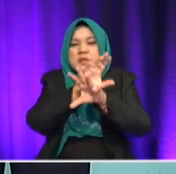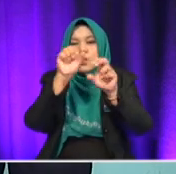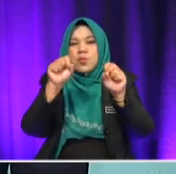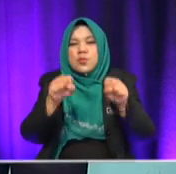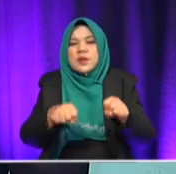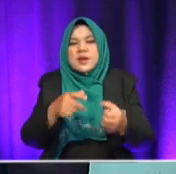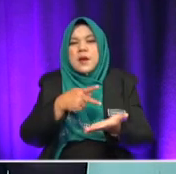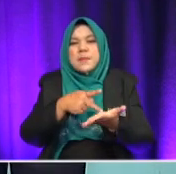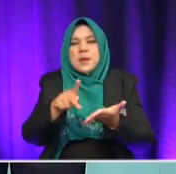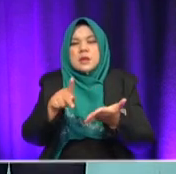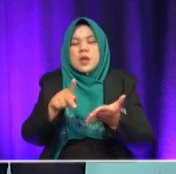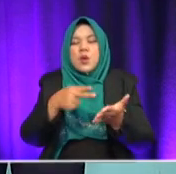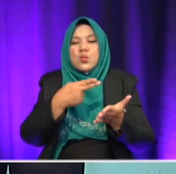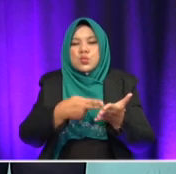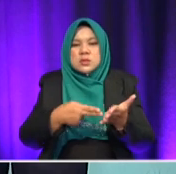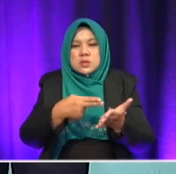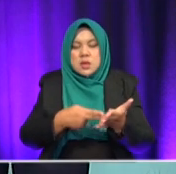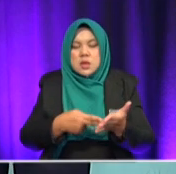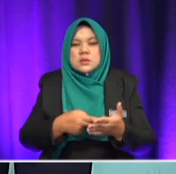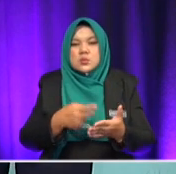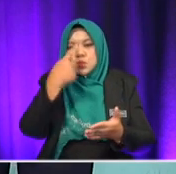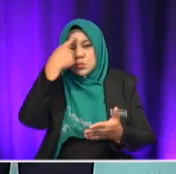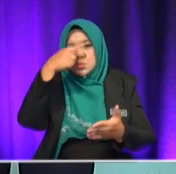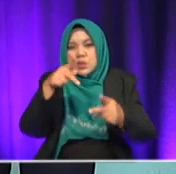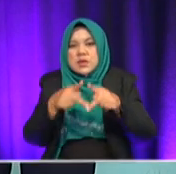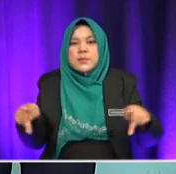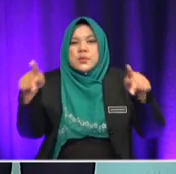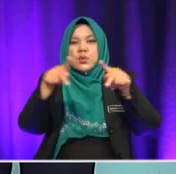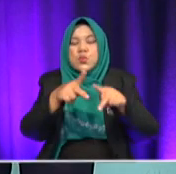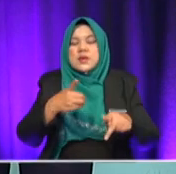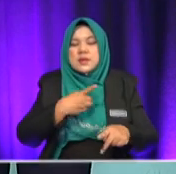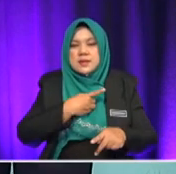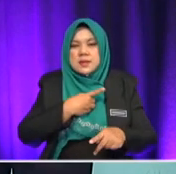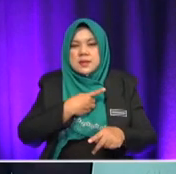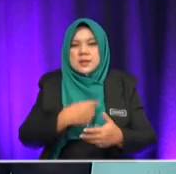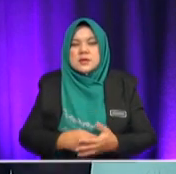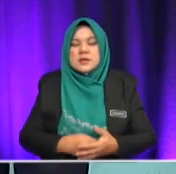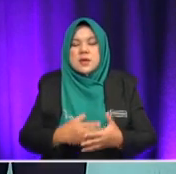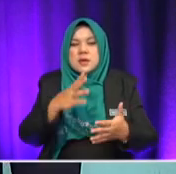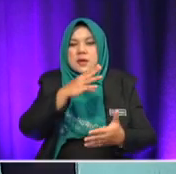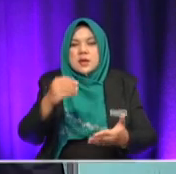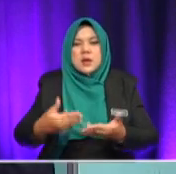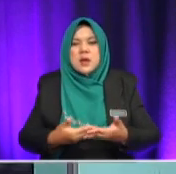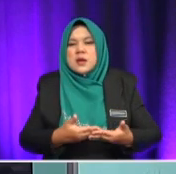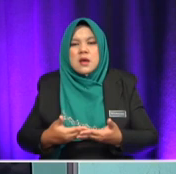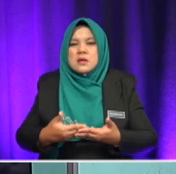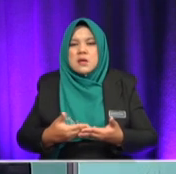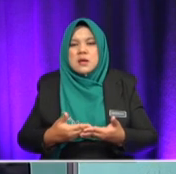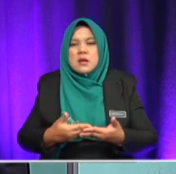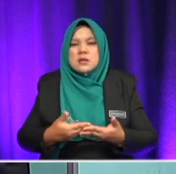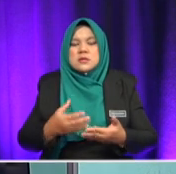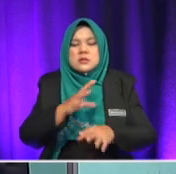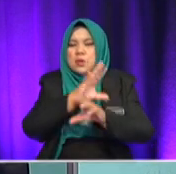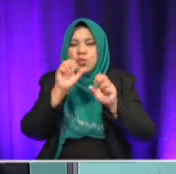kerana dia oke dibebani hutang untuk Kepulauan dirinya Oke dan juga tanggungannya serta tidak mampu tidak bayar ya